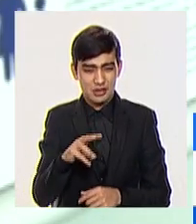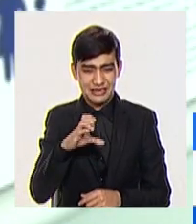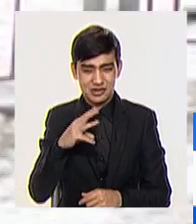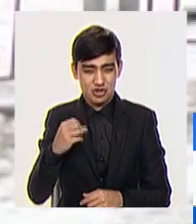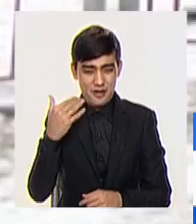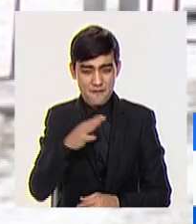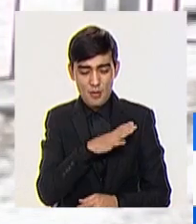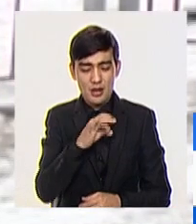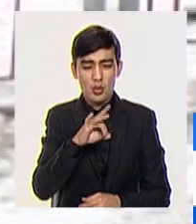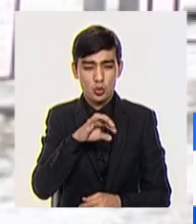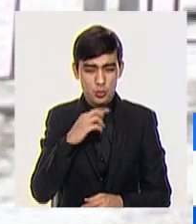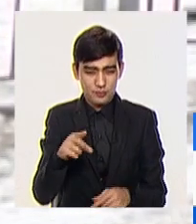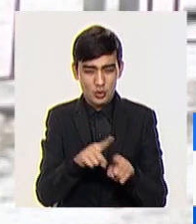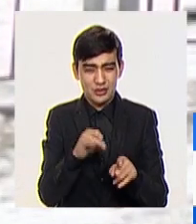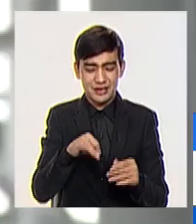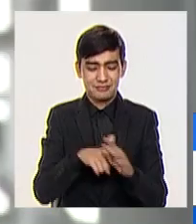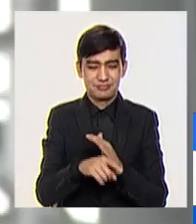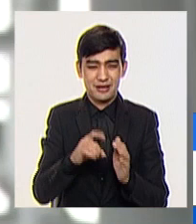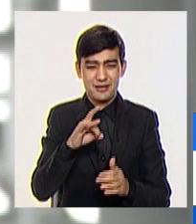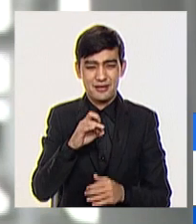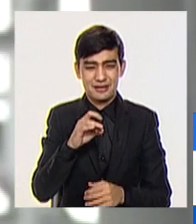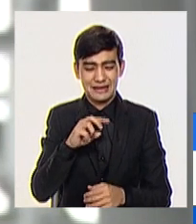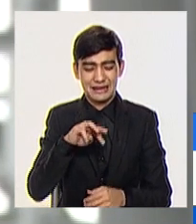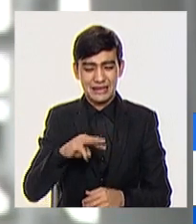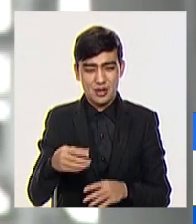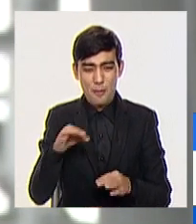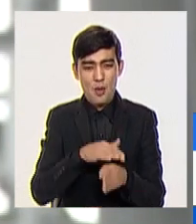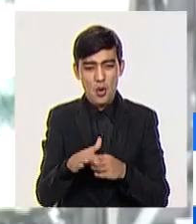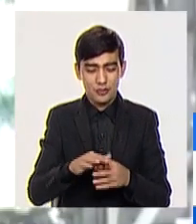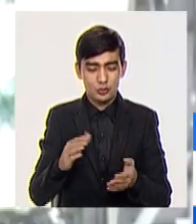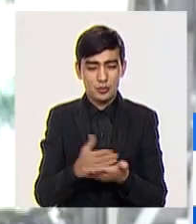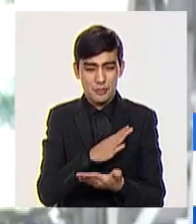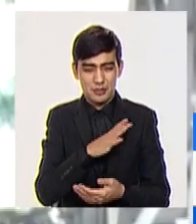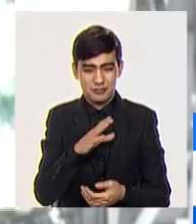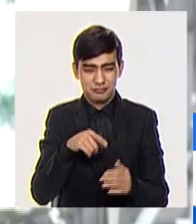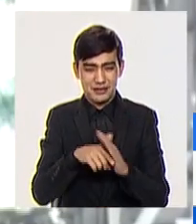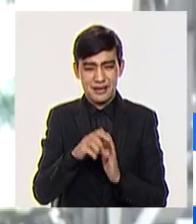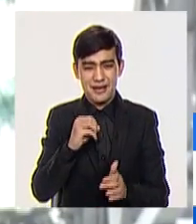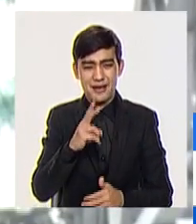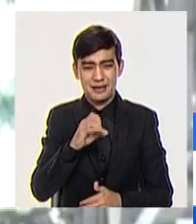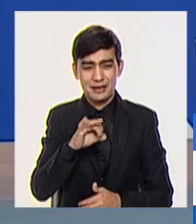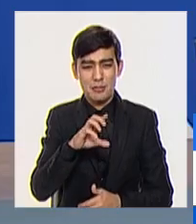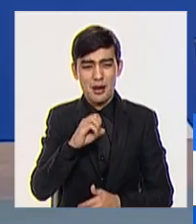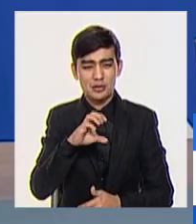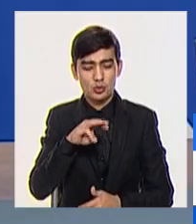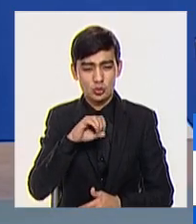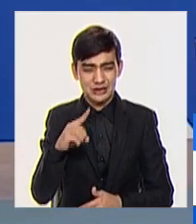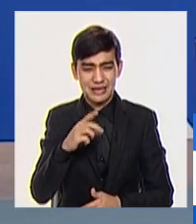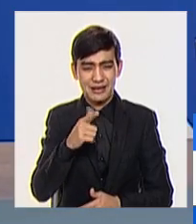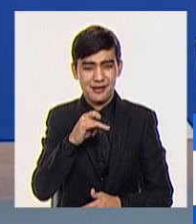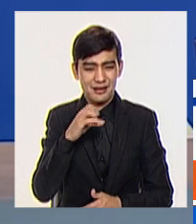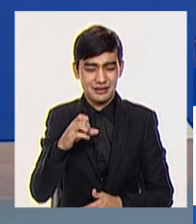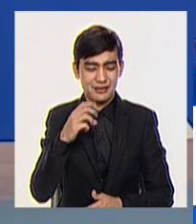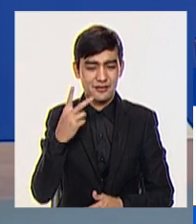рефинансирования в тенге и рублях. К тому же за счет рефинансирования в тенге полностью устранили валютные риски Кибастузской ГРЭС-2. Есть